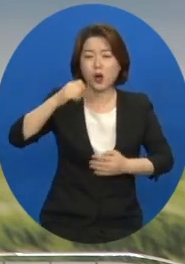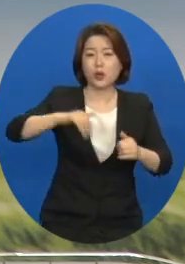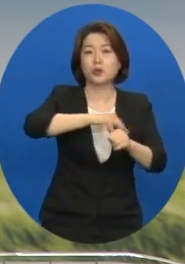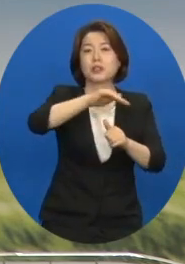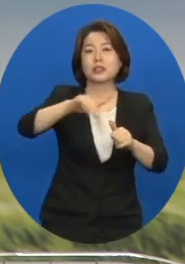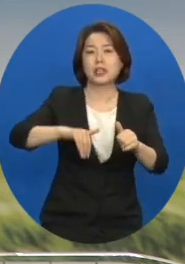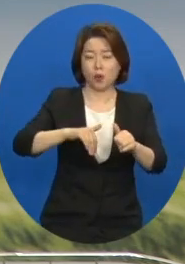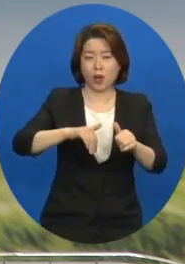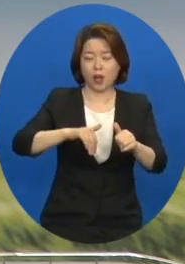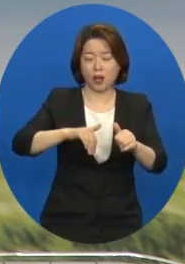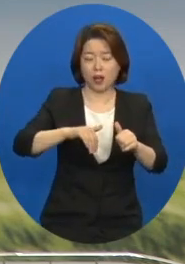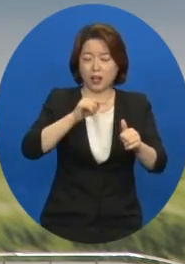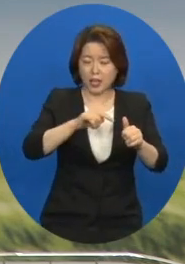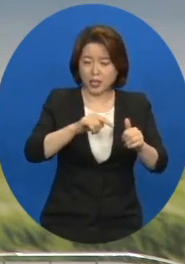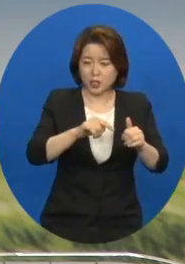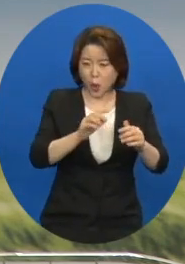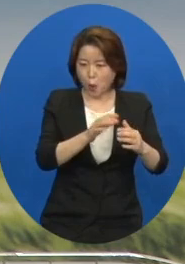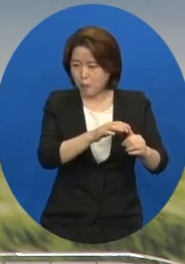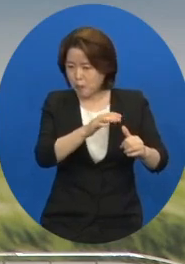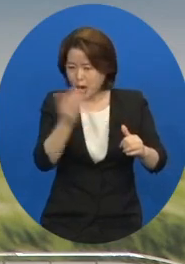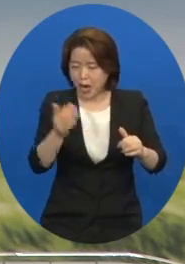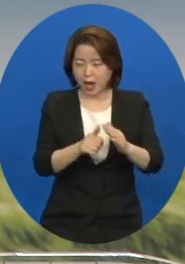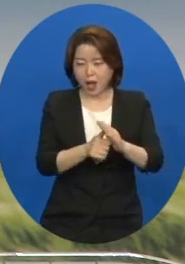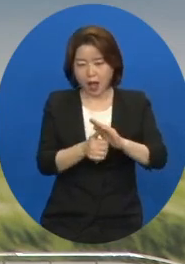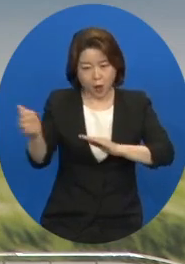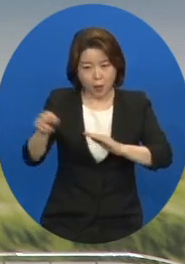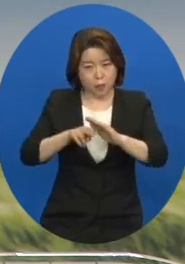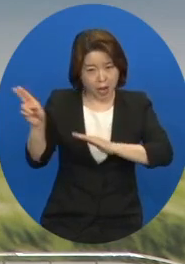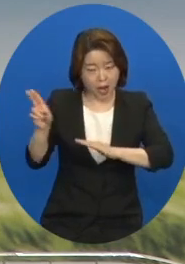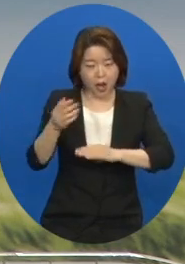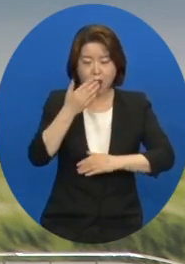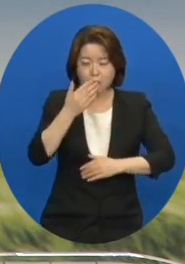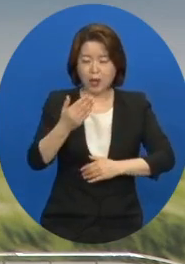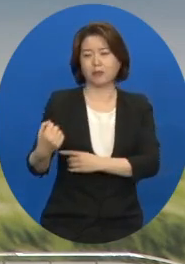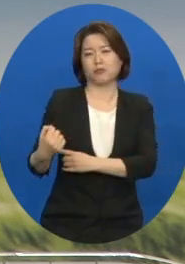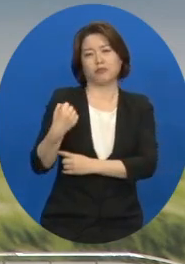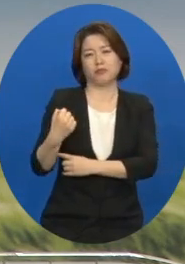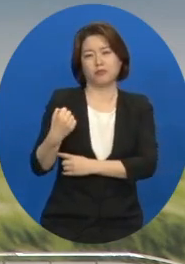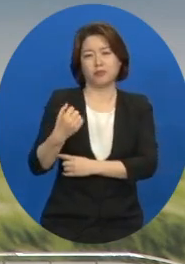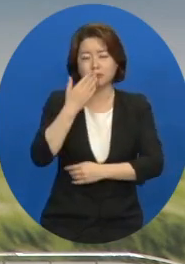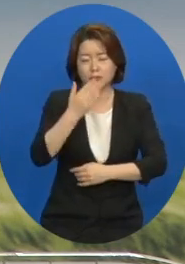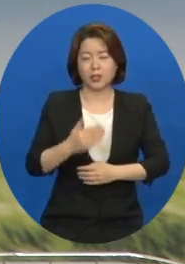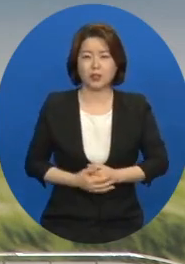상황에서 벗어날 수 있는 힘이 되는 거예요. 지난 목요일